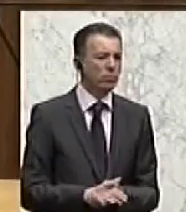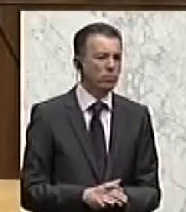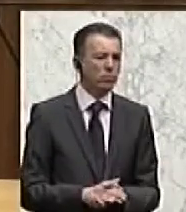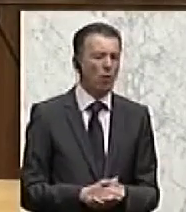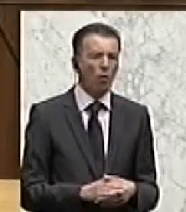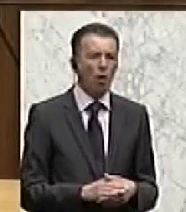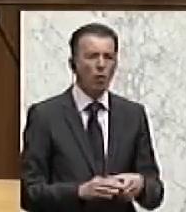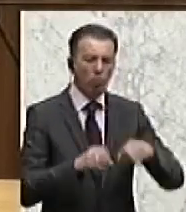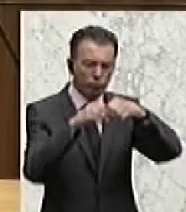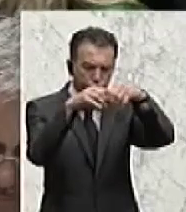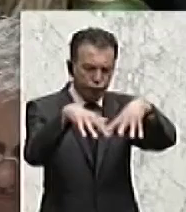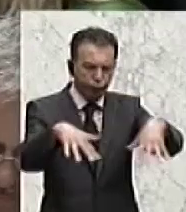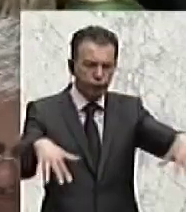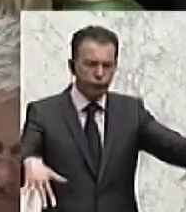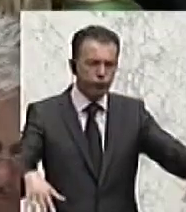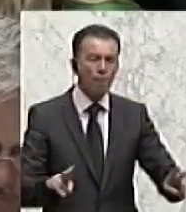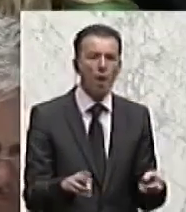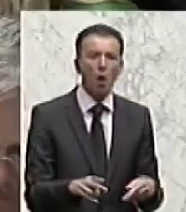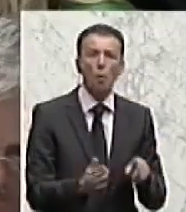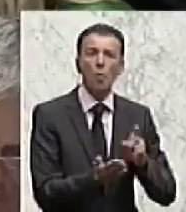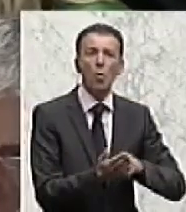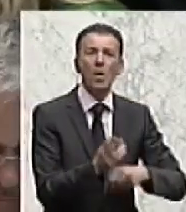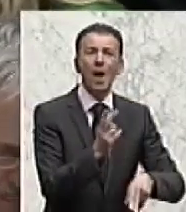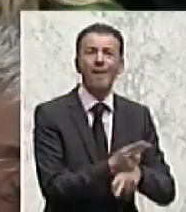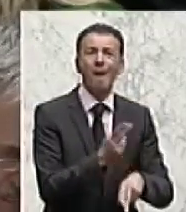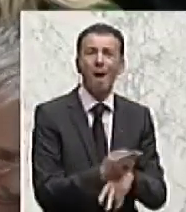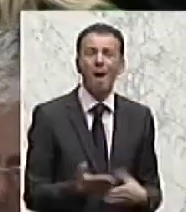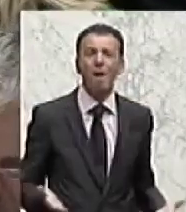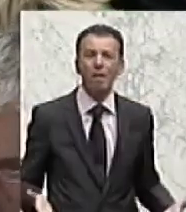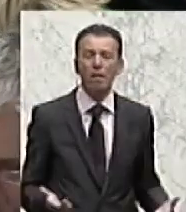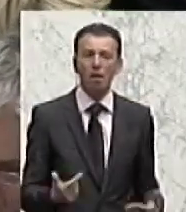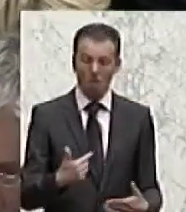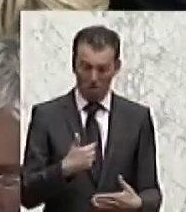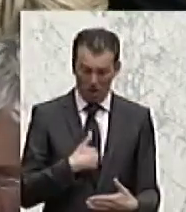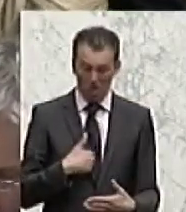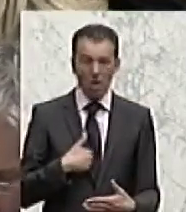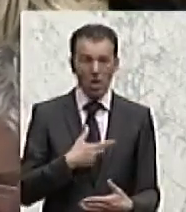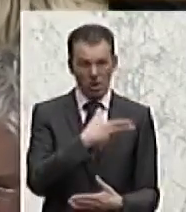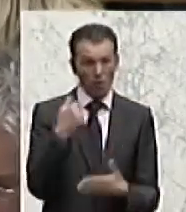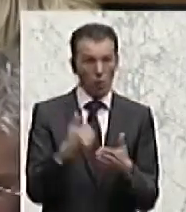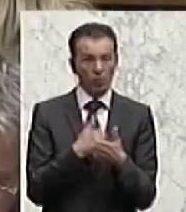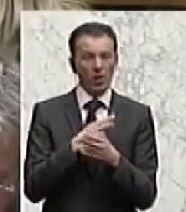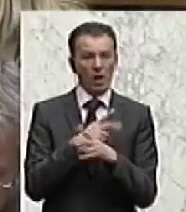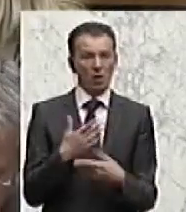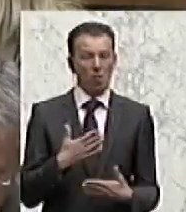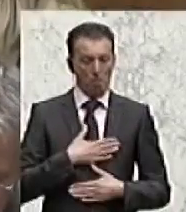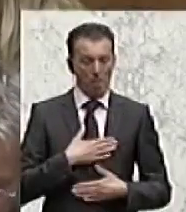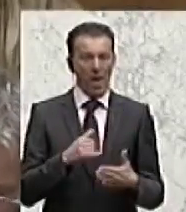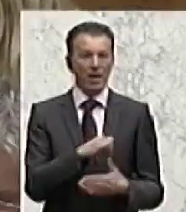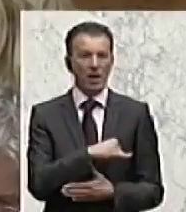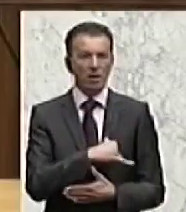werden, weil sie krank geworden sind. So, und jetzt habe ich als gewählter österreichischer Volksvertreter das Interesse daran zu